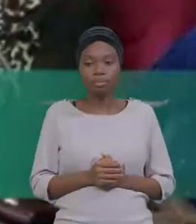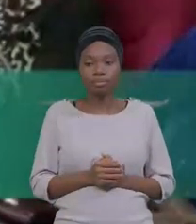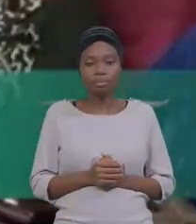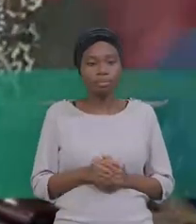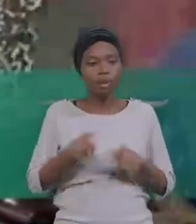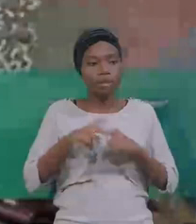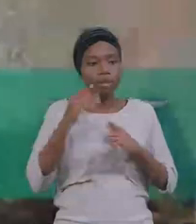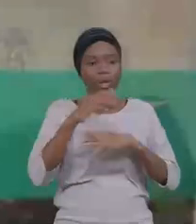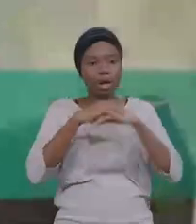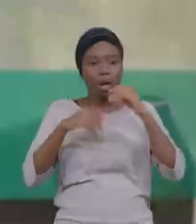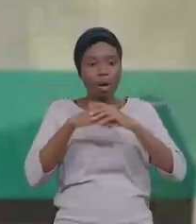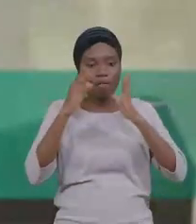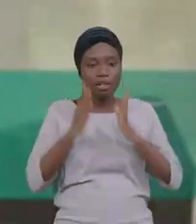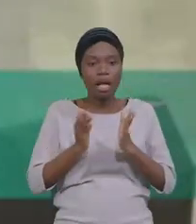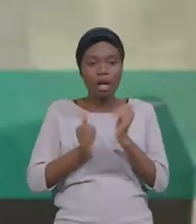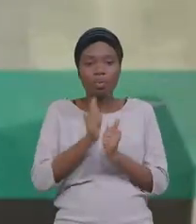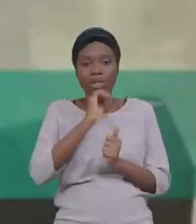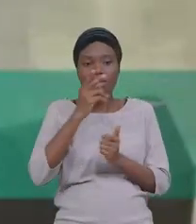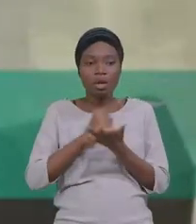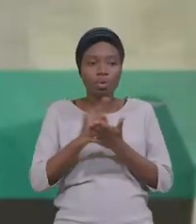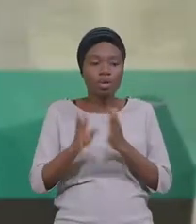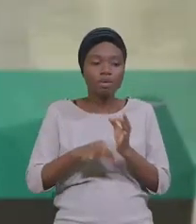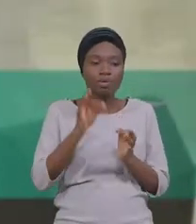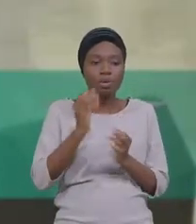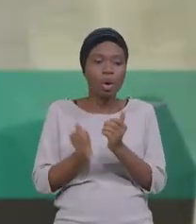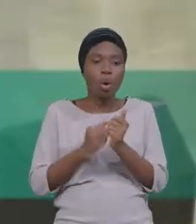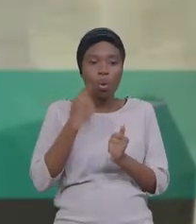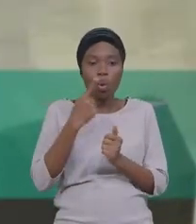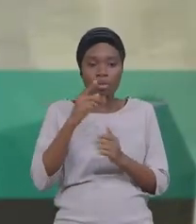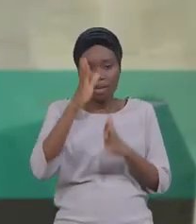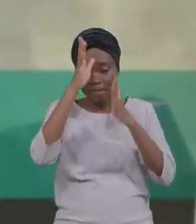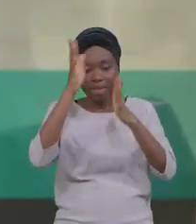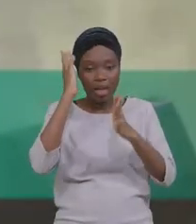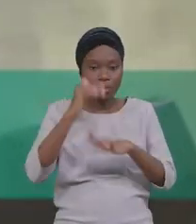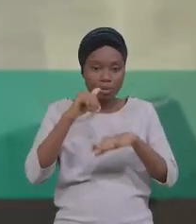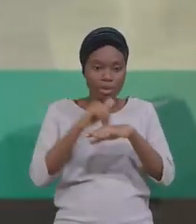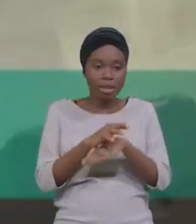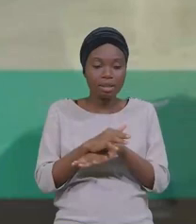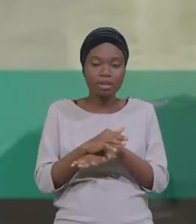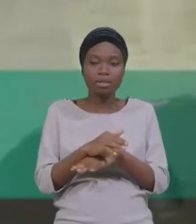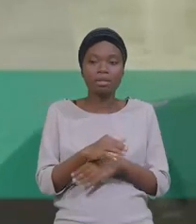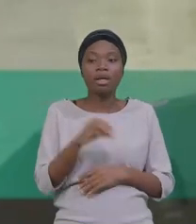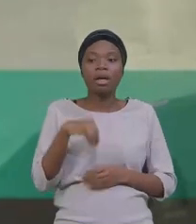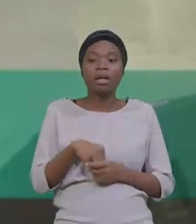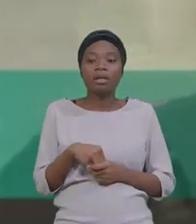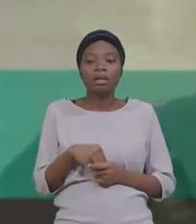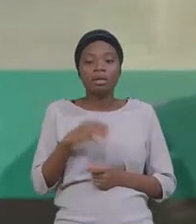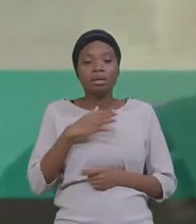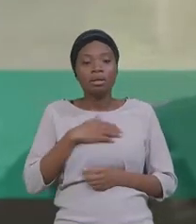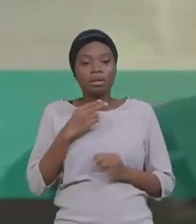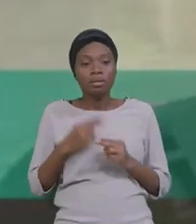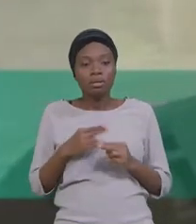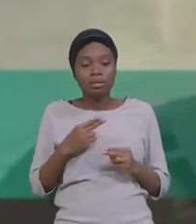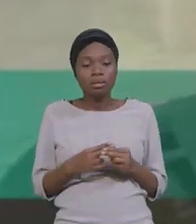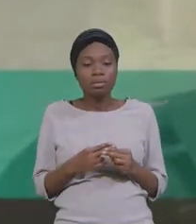Verset 26. Mais le Consolateur, l'Esprit, le Saint-Esprit, que le Père enverra